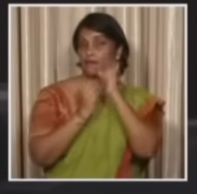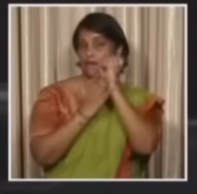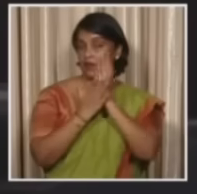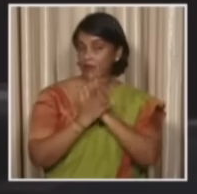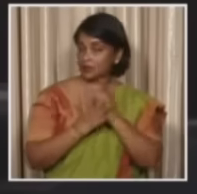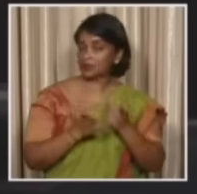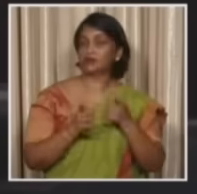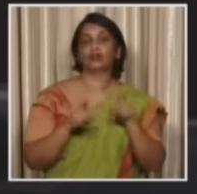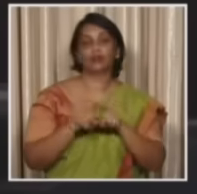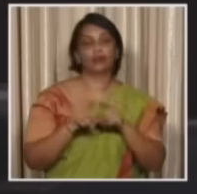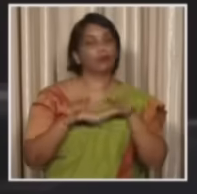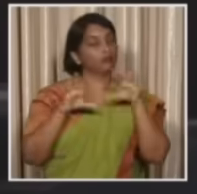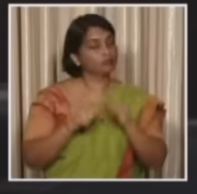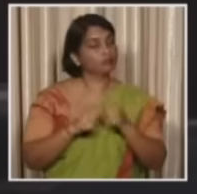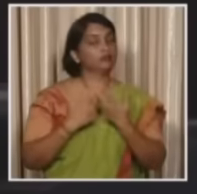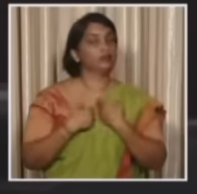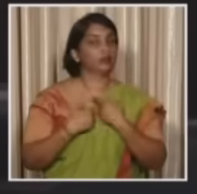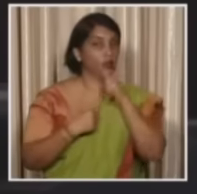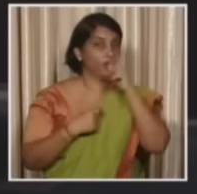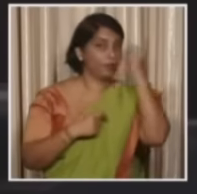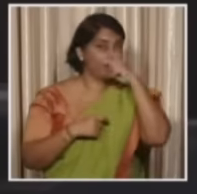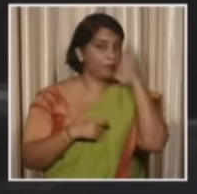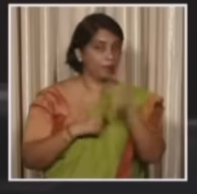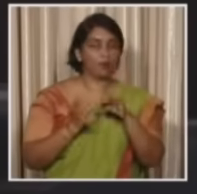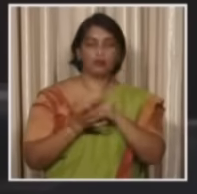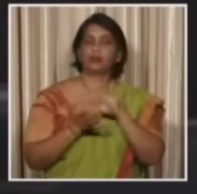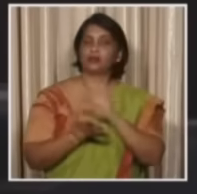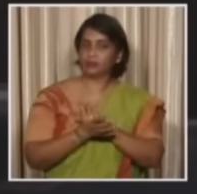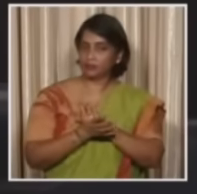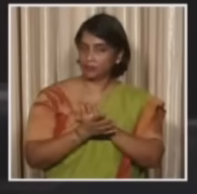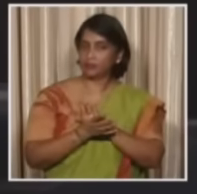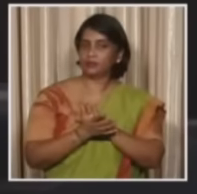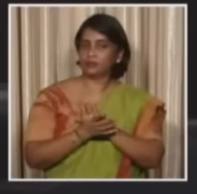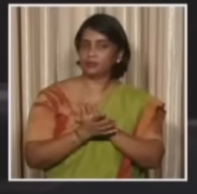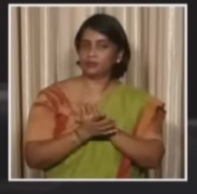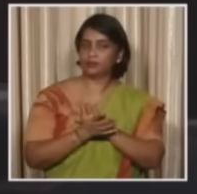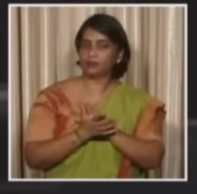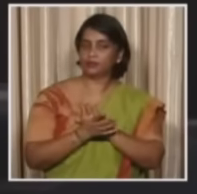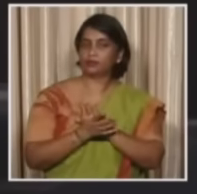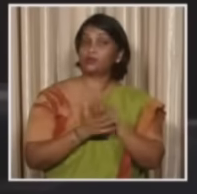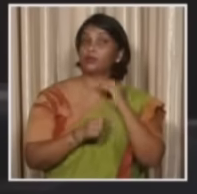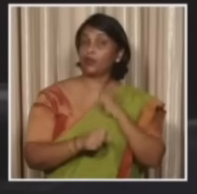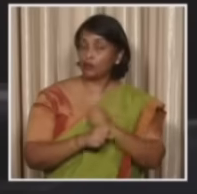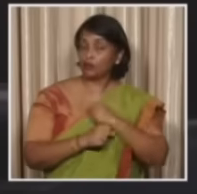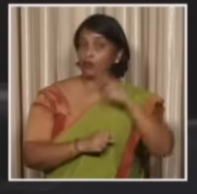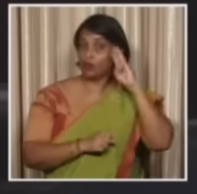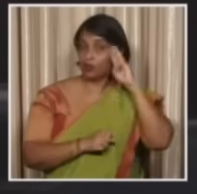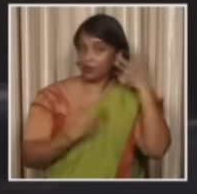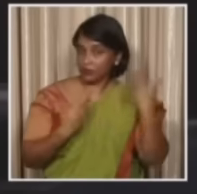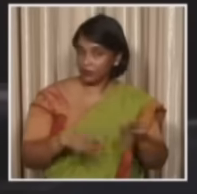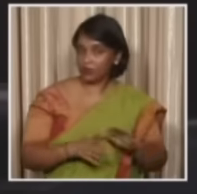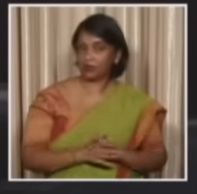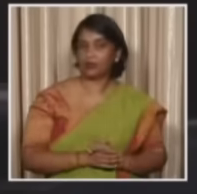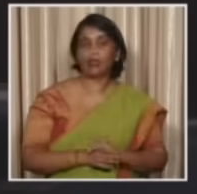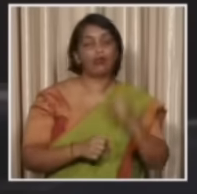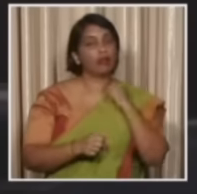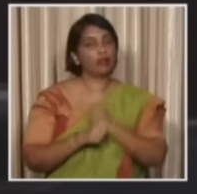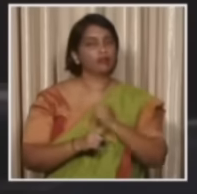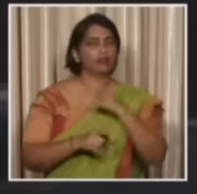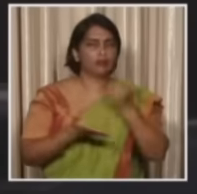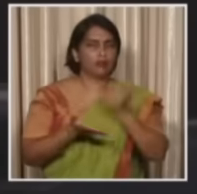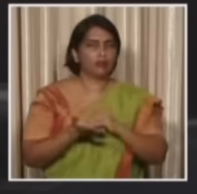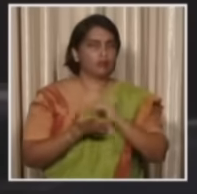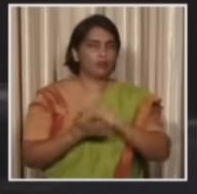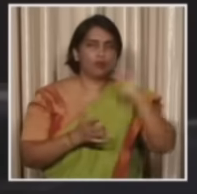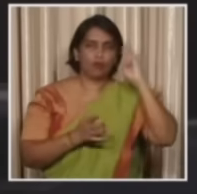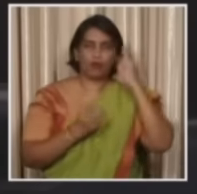වගේම ඒවයට හිමි නියමිත වැටුප්තලේ පිහිටවන්න කියලා ආණ්ඩුව පොරොන්දු දුන්නා. ආණ්ඩුව විවිධ අවස්ථාවලදී